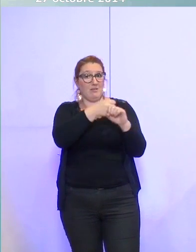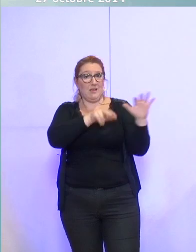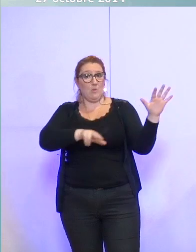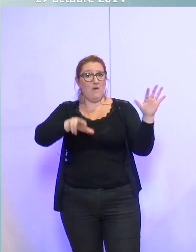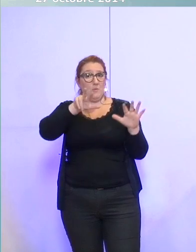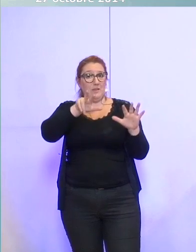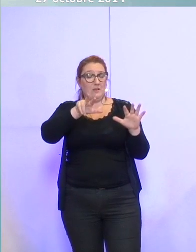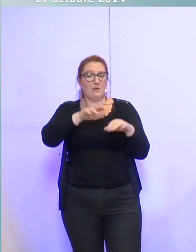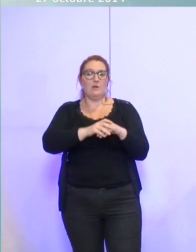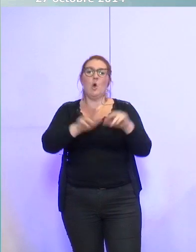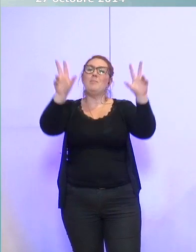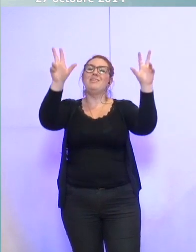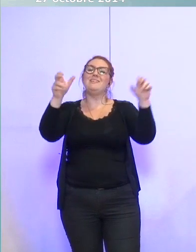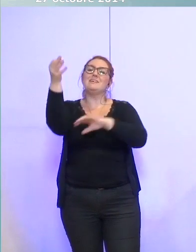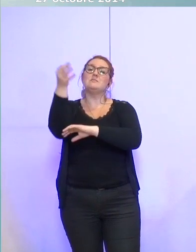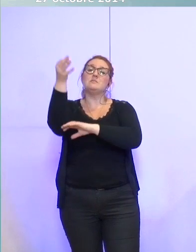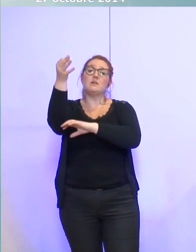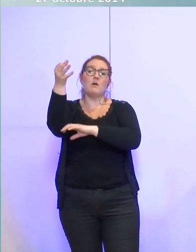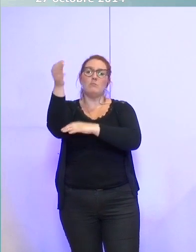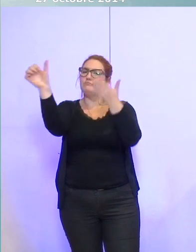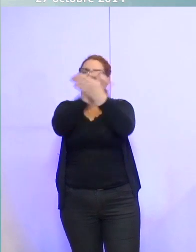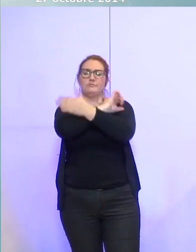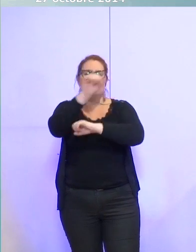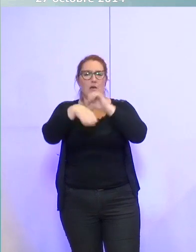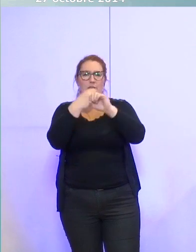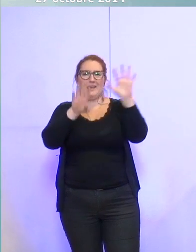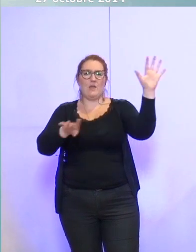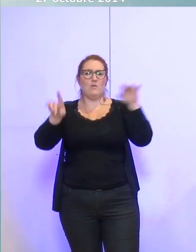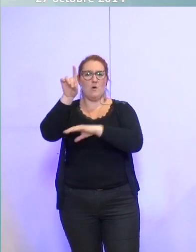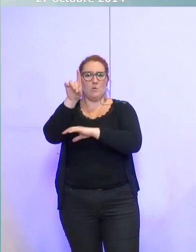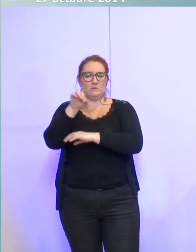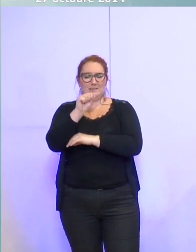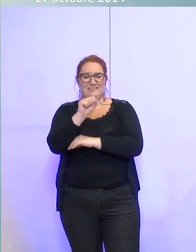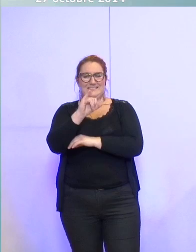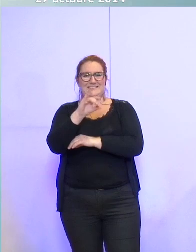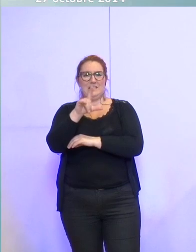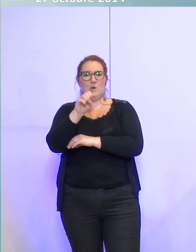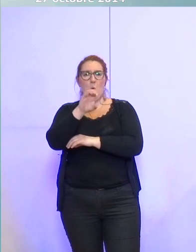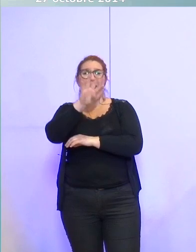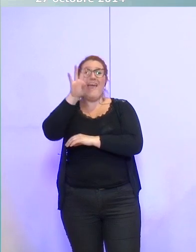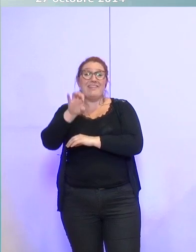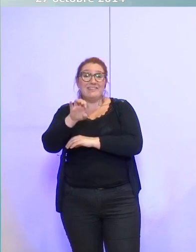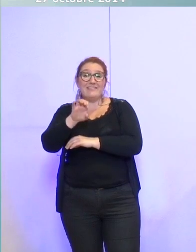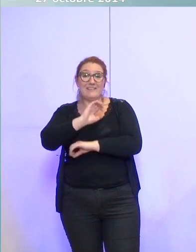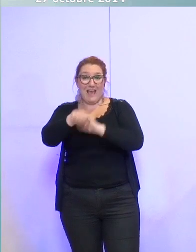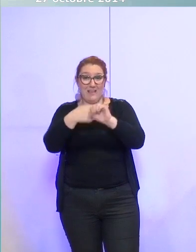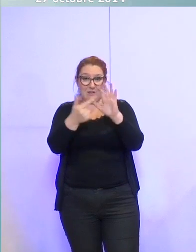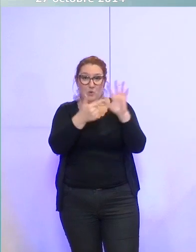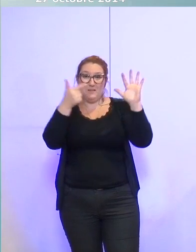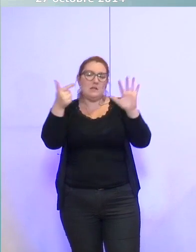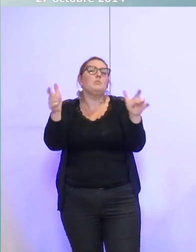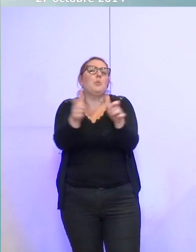2011. Silhouette, déclassée beaucoup plus petit en 2007. Il reste le cas du